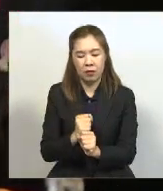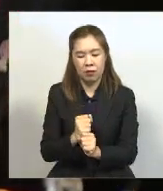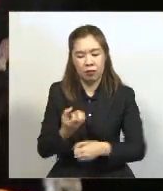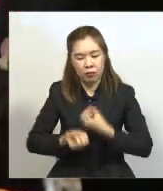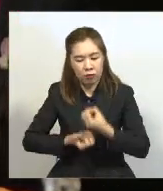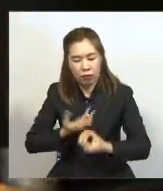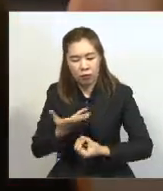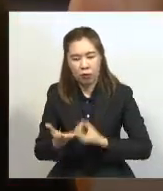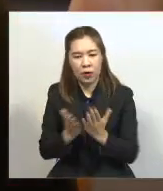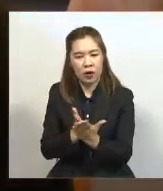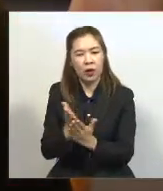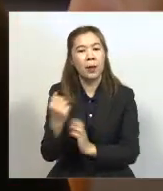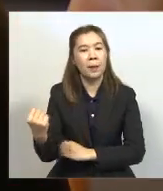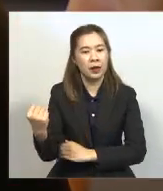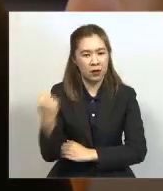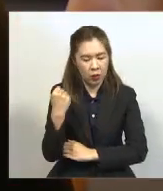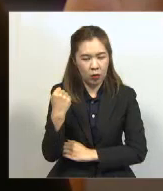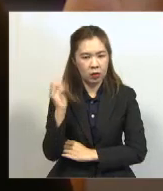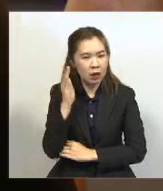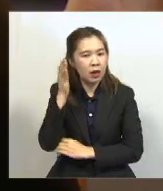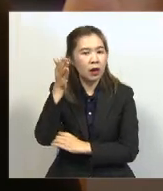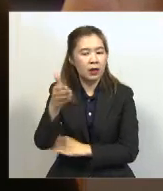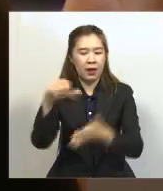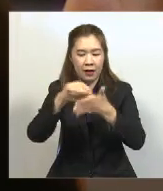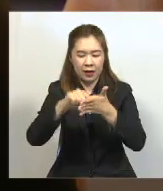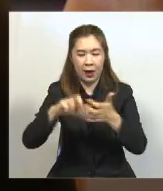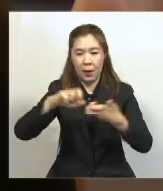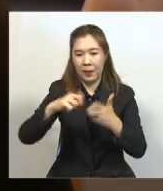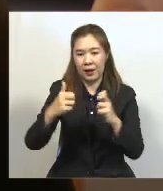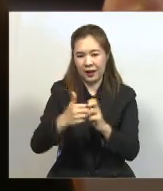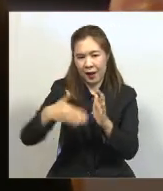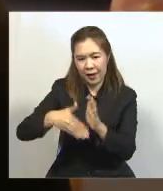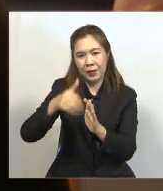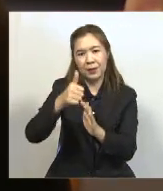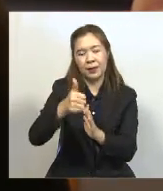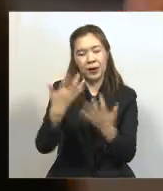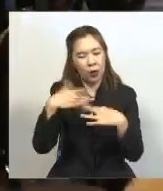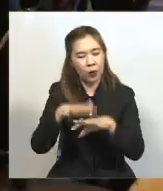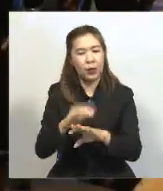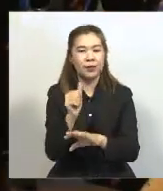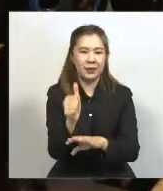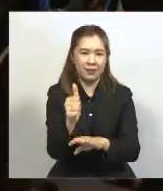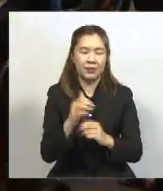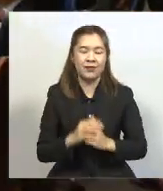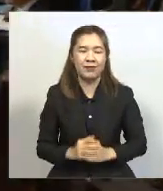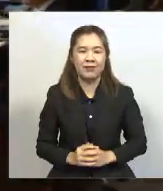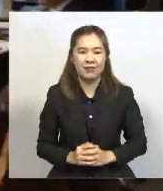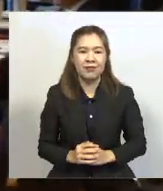ถียรภาพความมั่นคงในภูมิภาคนำไปสู่การแก้ไขปัญหาและหาทางออกร่วมกันค่ะ